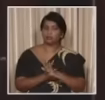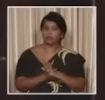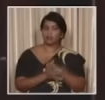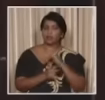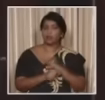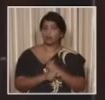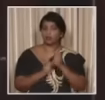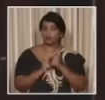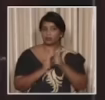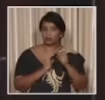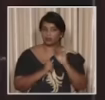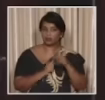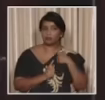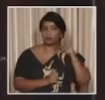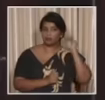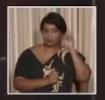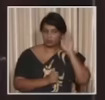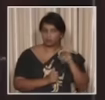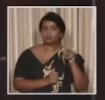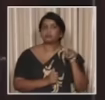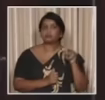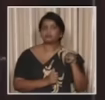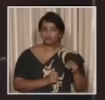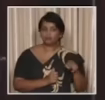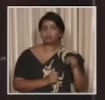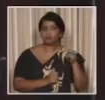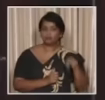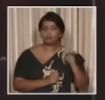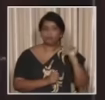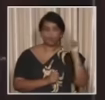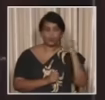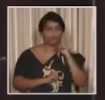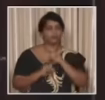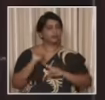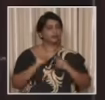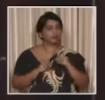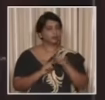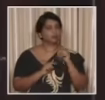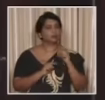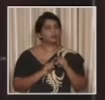Andu aragin itu inwa kila apit dana gan itu inwa, adhihi palaweni sahaccha av,